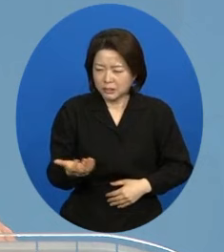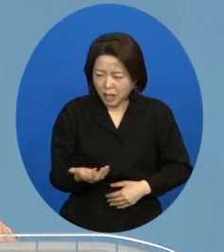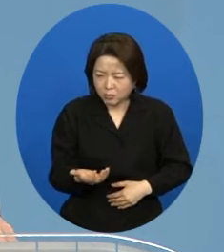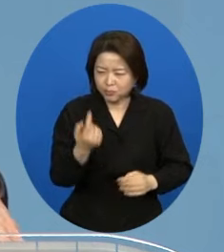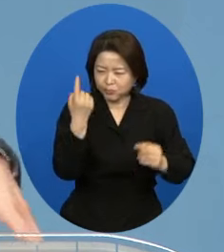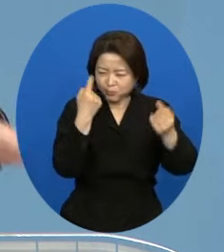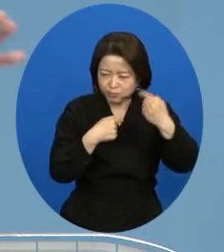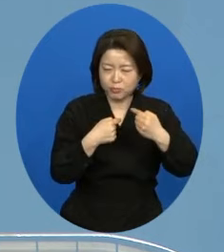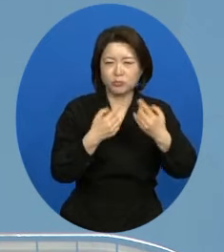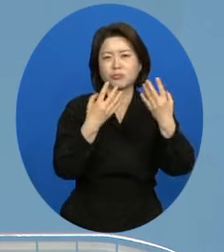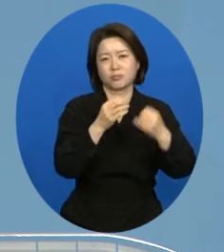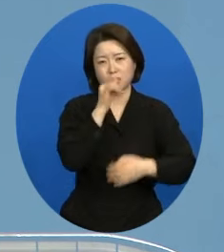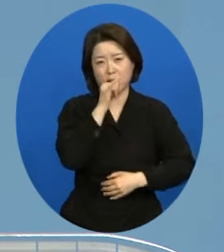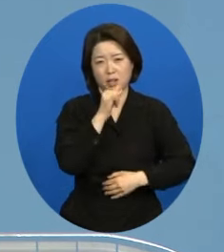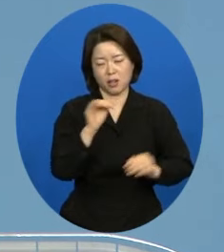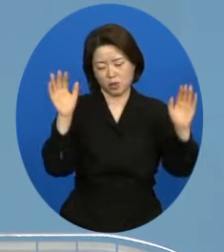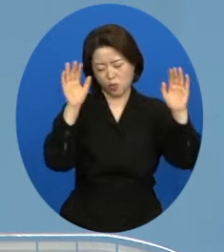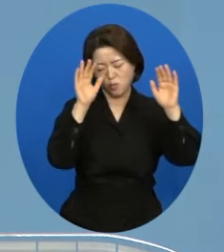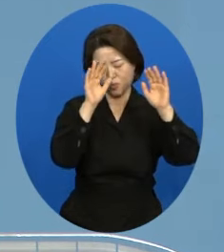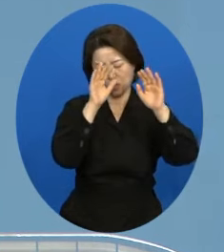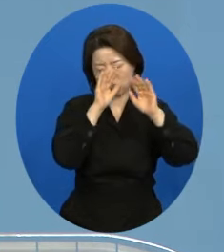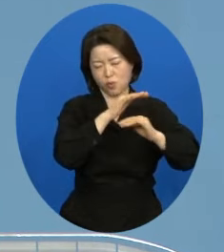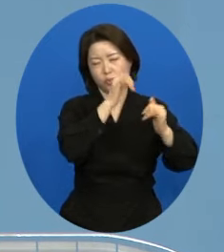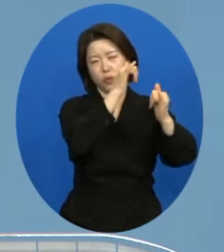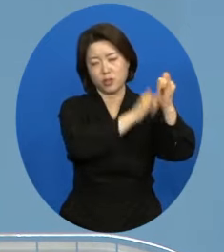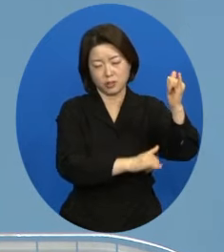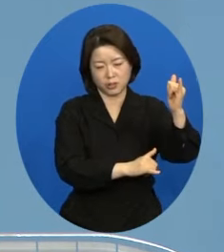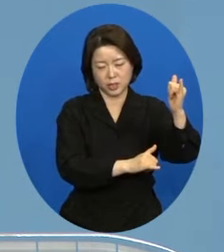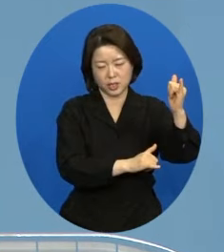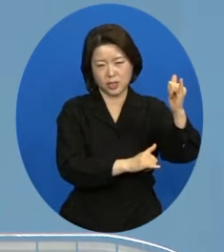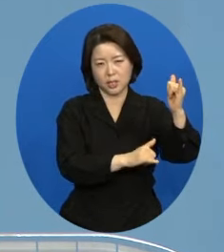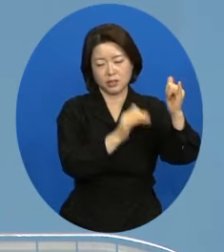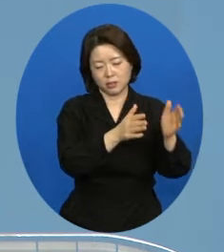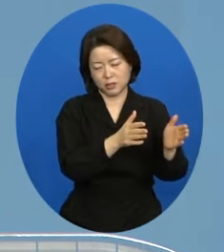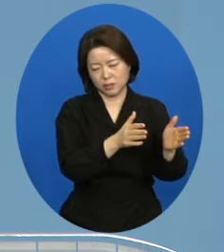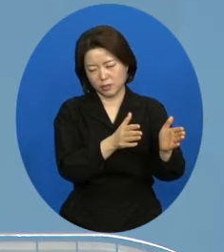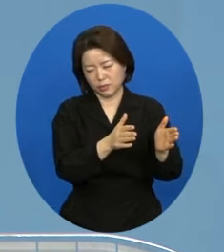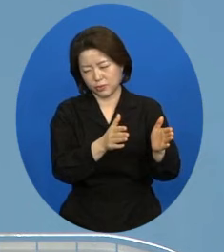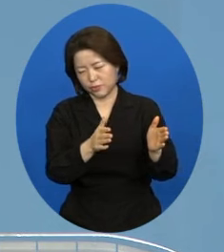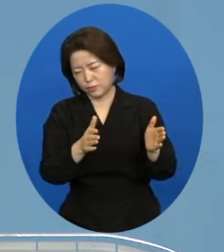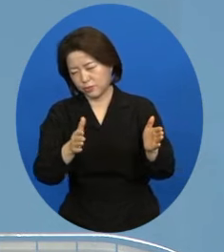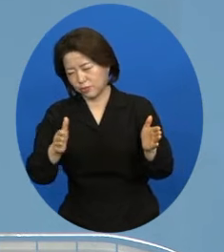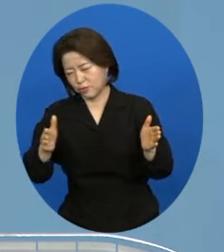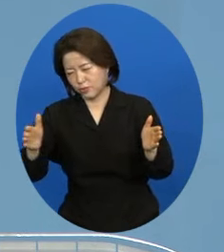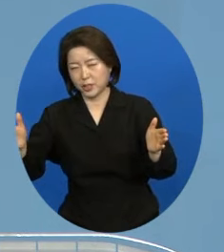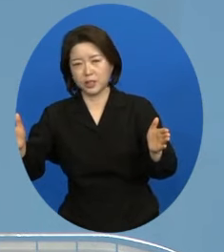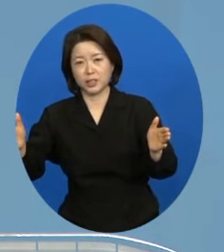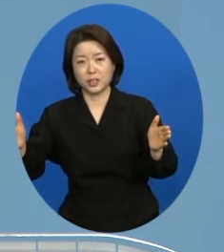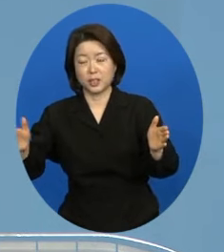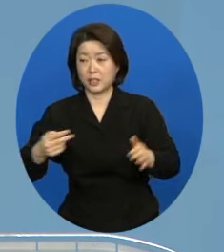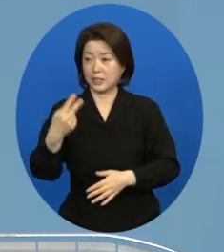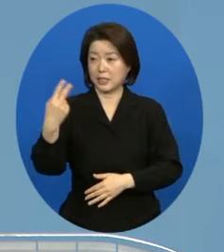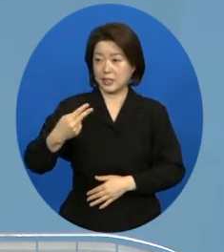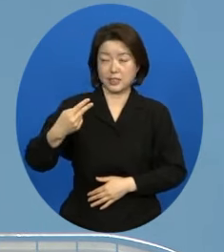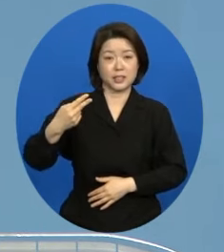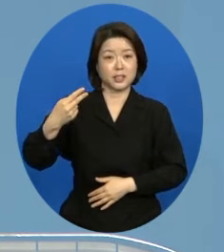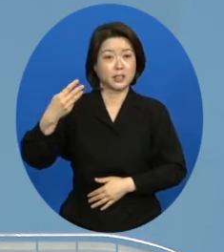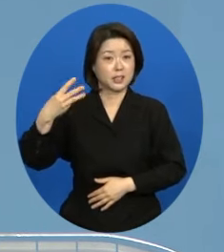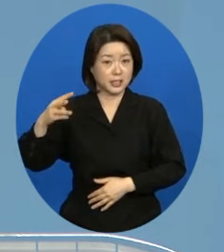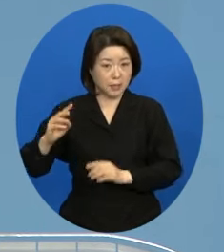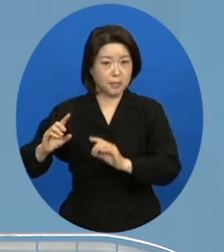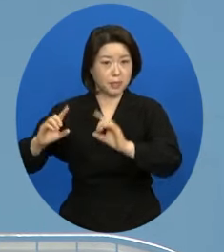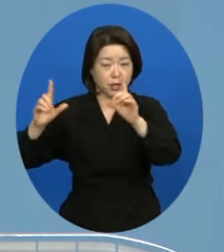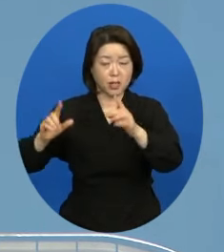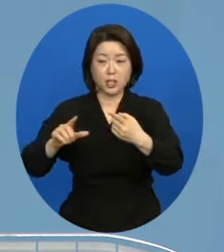아픔과 그 어두웠던 역사의 그 터널을 지나가게 돼요 그러다가 2003년 11월